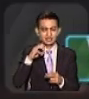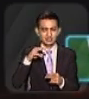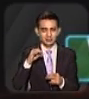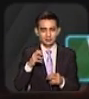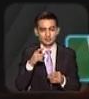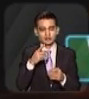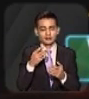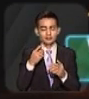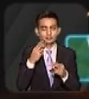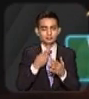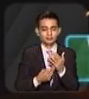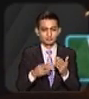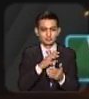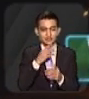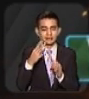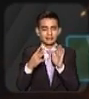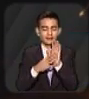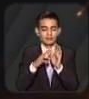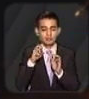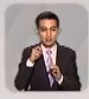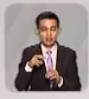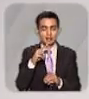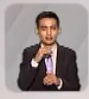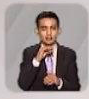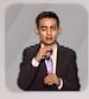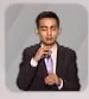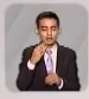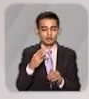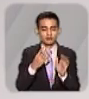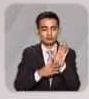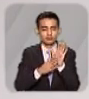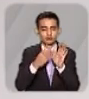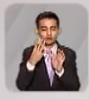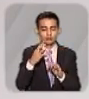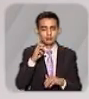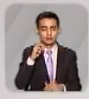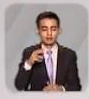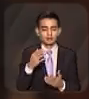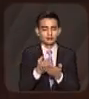экспертов в общей сложности 39 баллов, а Димаш – 94 балла.